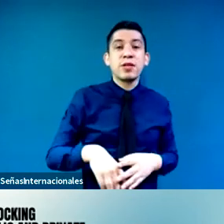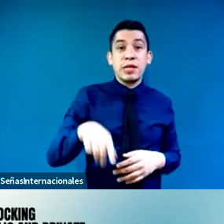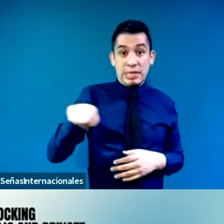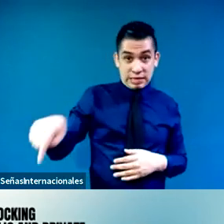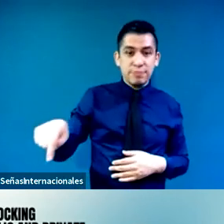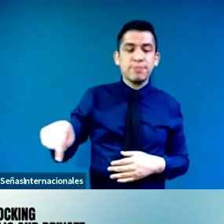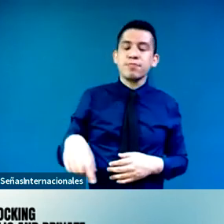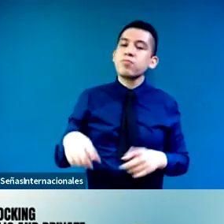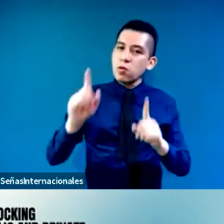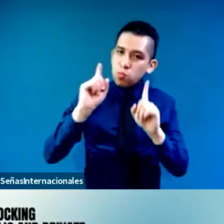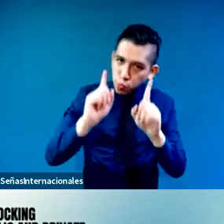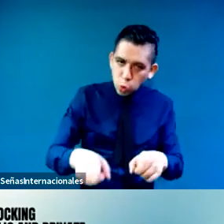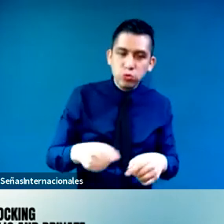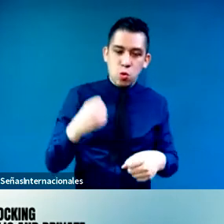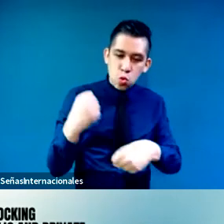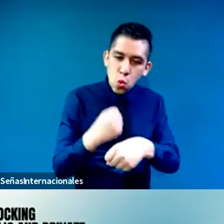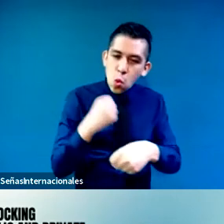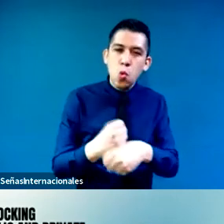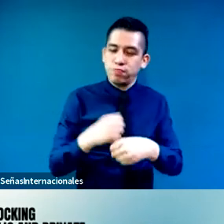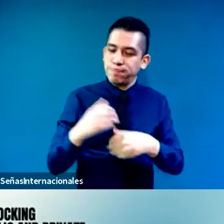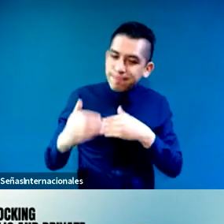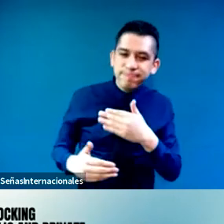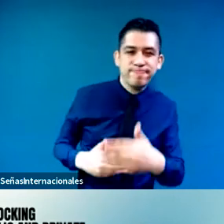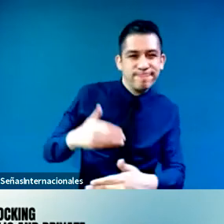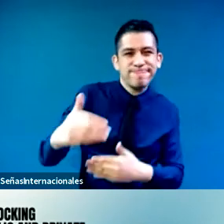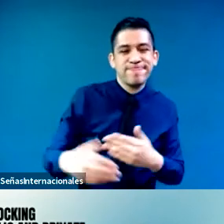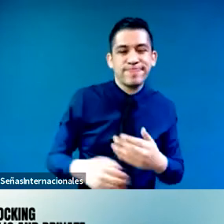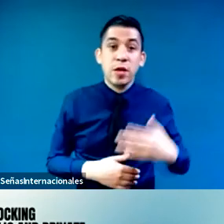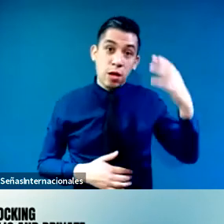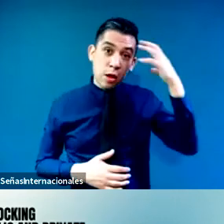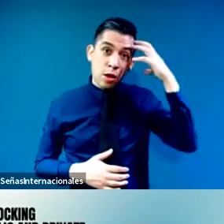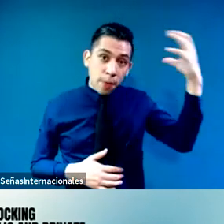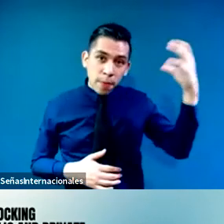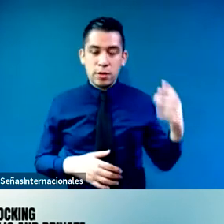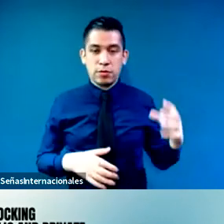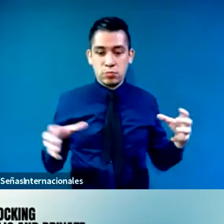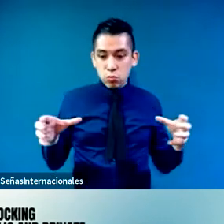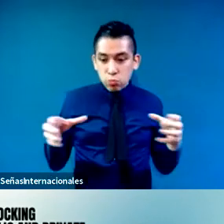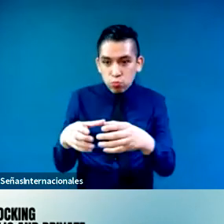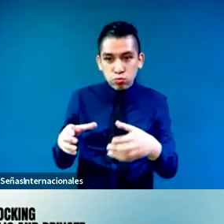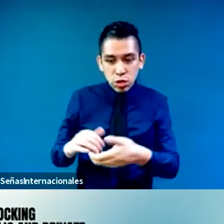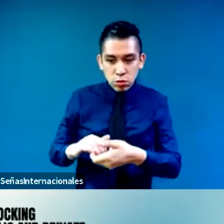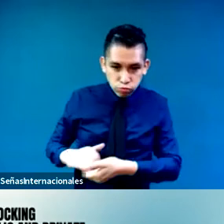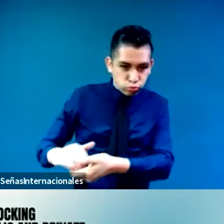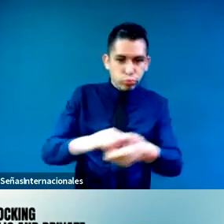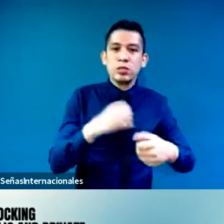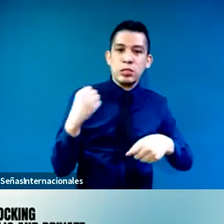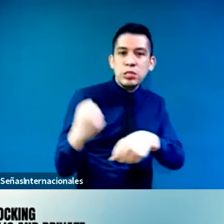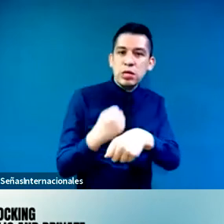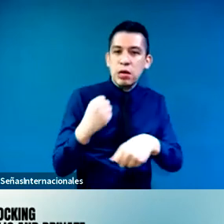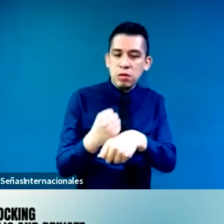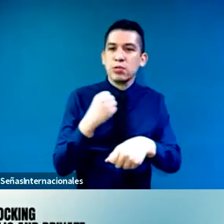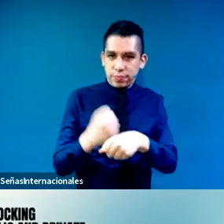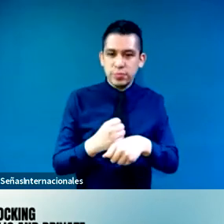छौँ त्यस्तै गरेर नेपाल सरकारको सामाजिक सुरक्षा कोष अन्तर्गत मञ्चसँग आबद्ध